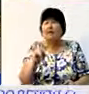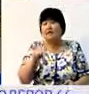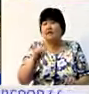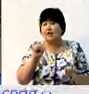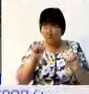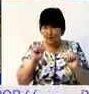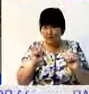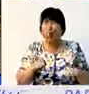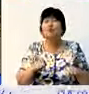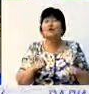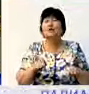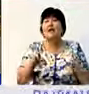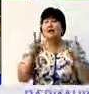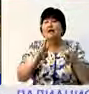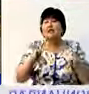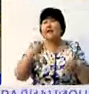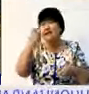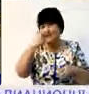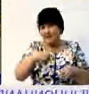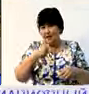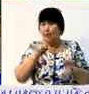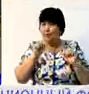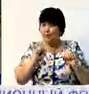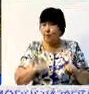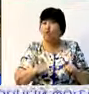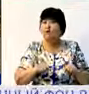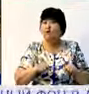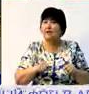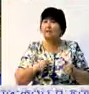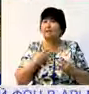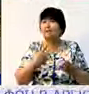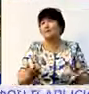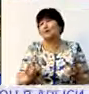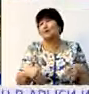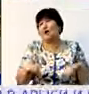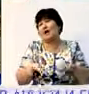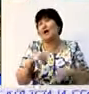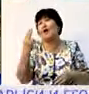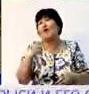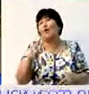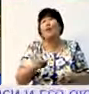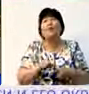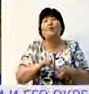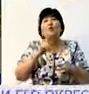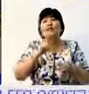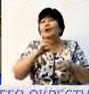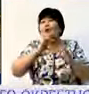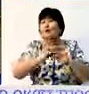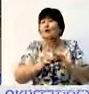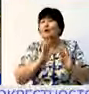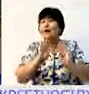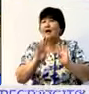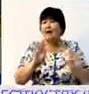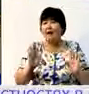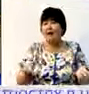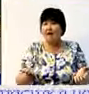можно искать себя, можно реализоваться как художник, потому что очень сложный рельеф,